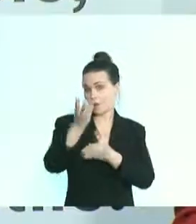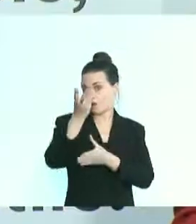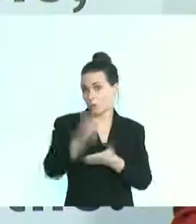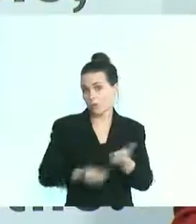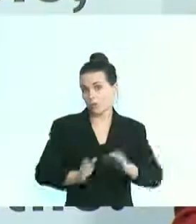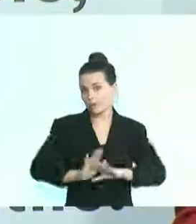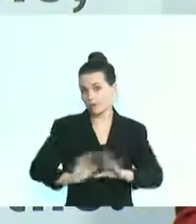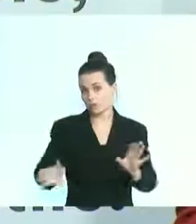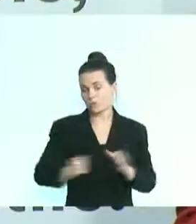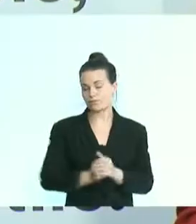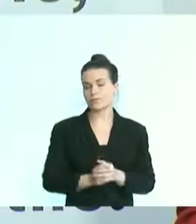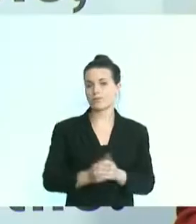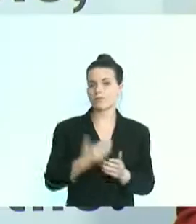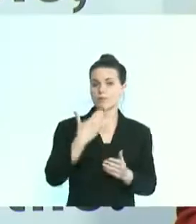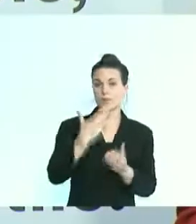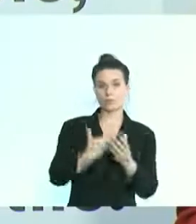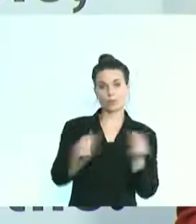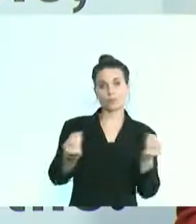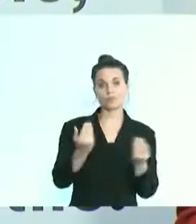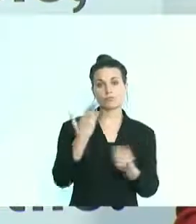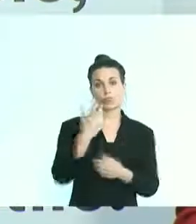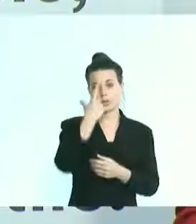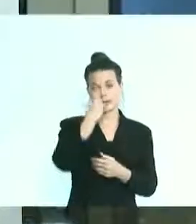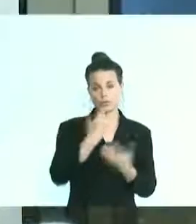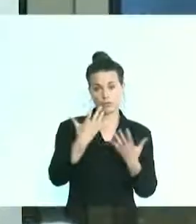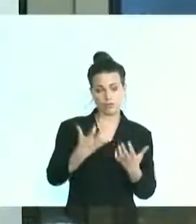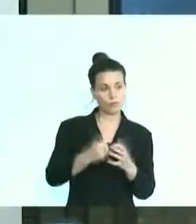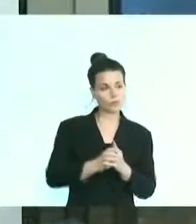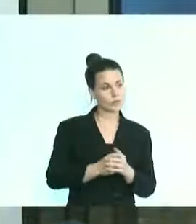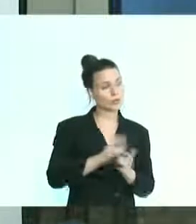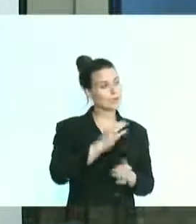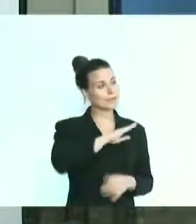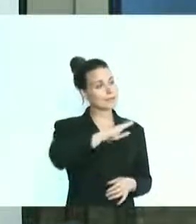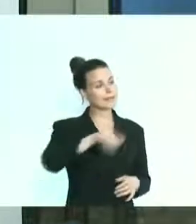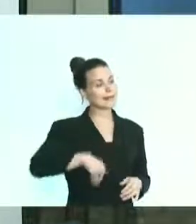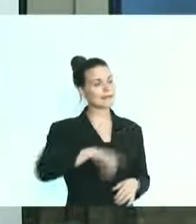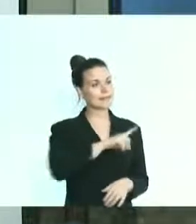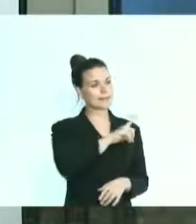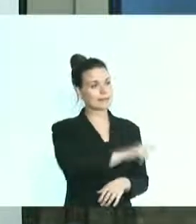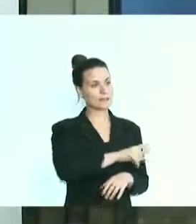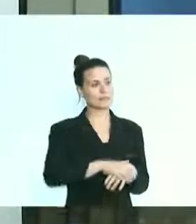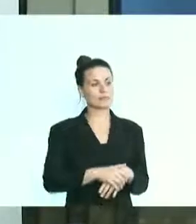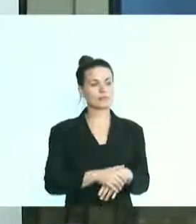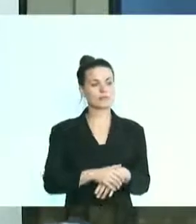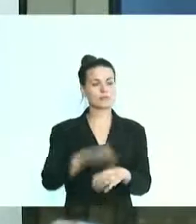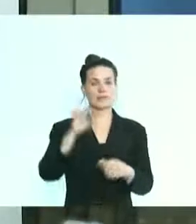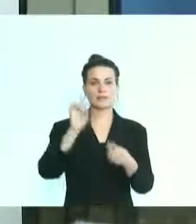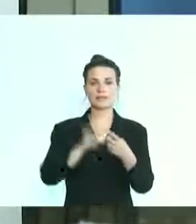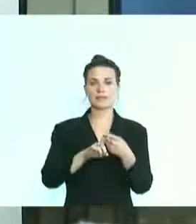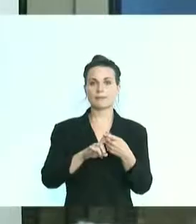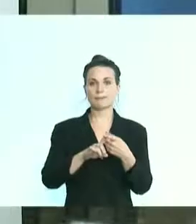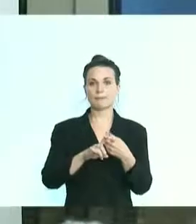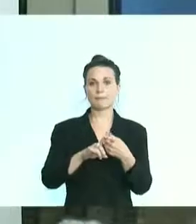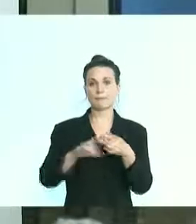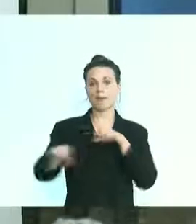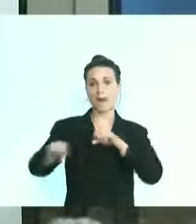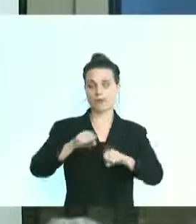Merci beaucoup. Est-ce qu'il y avait d'autres questions? Dernière question, c'est sur l'organisation du pilotage de cette